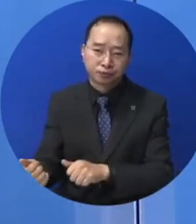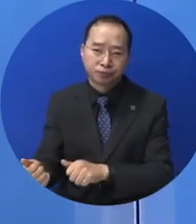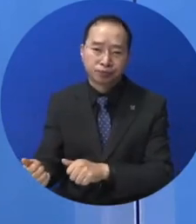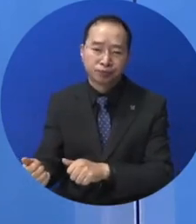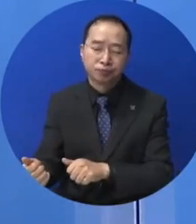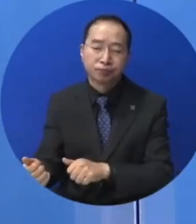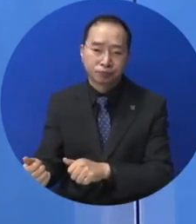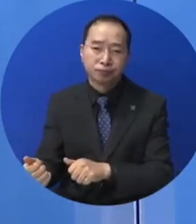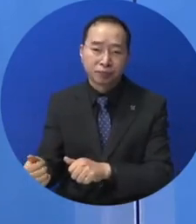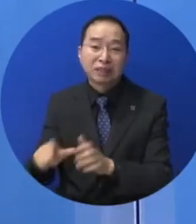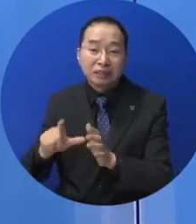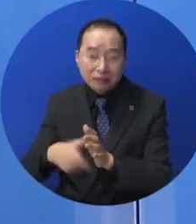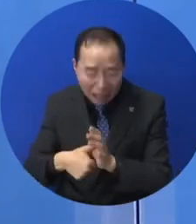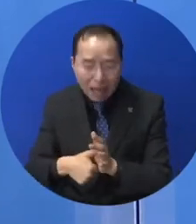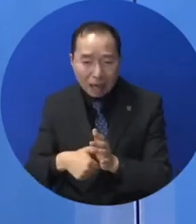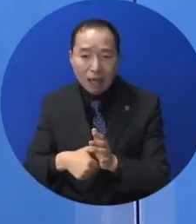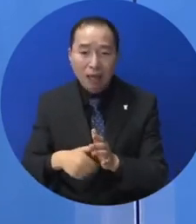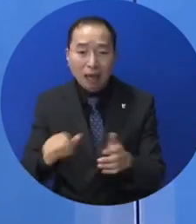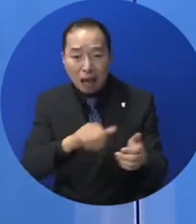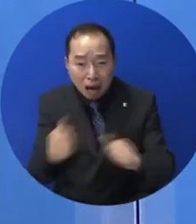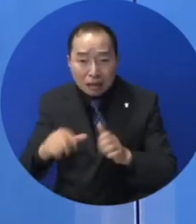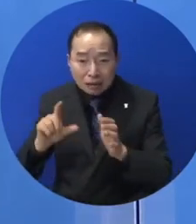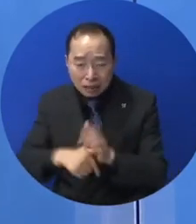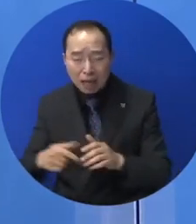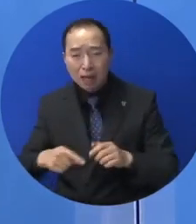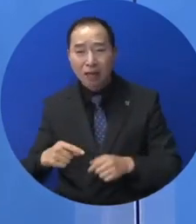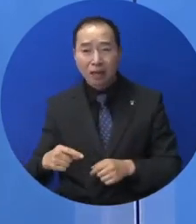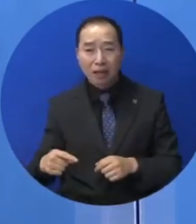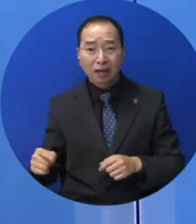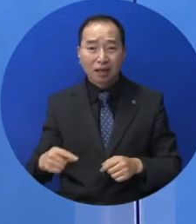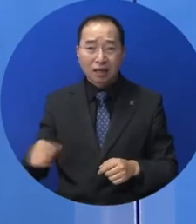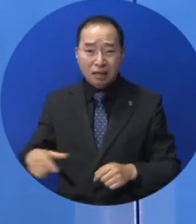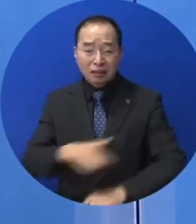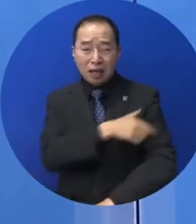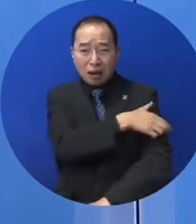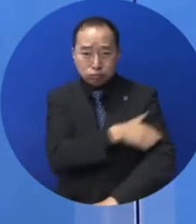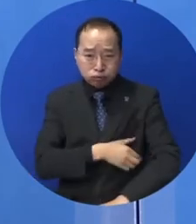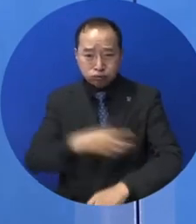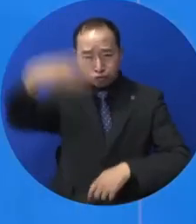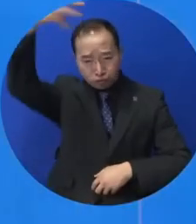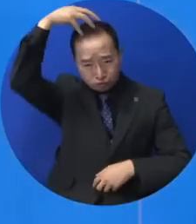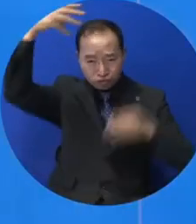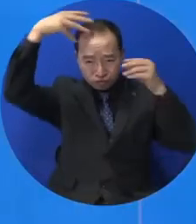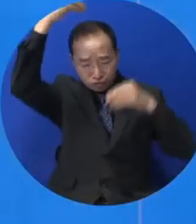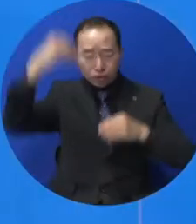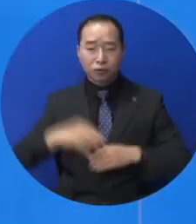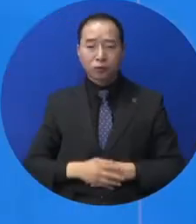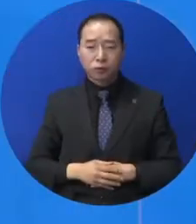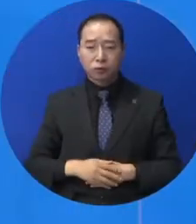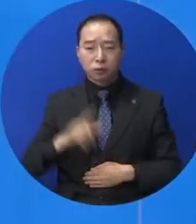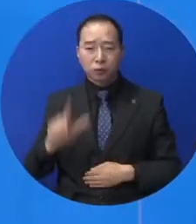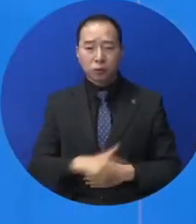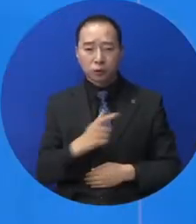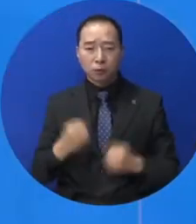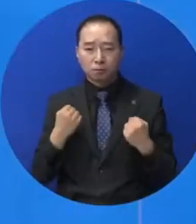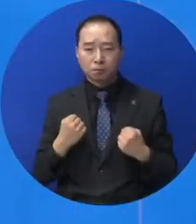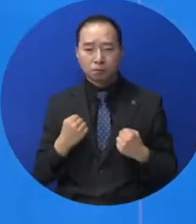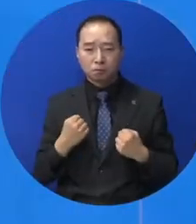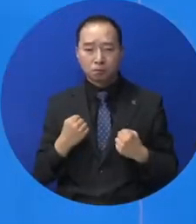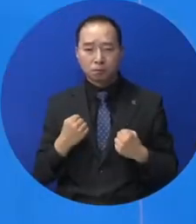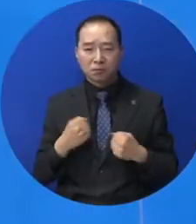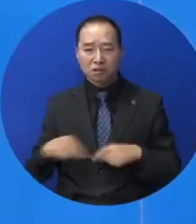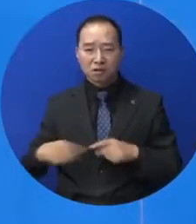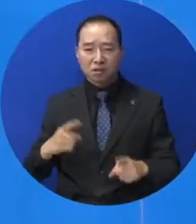노릇하면서 하루 종일 눈물이 나온 경험을 하면서 정치 보복으로 우리